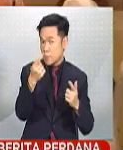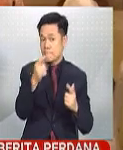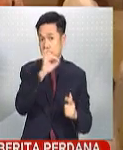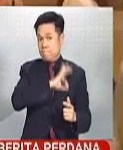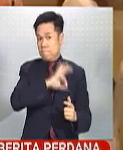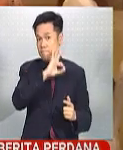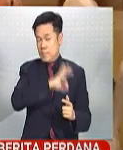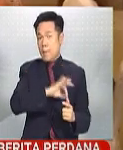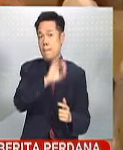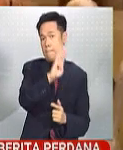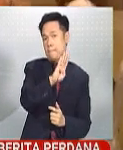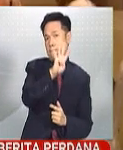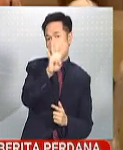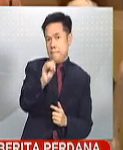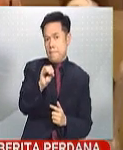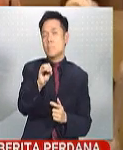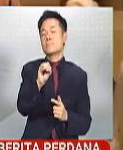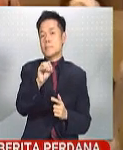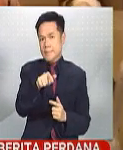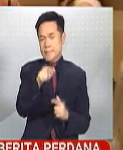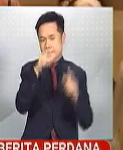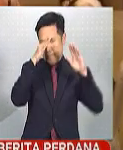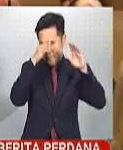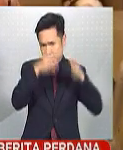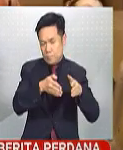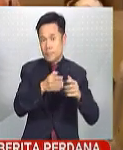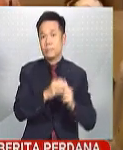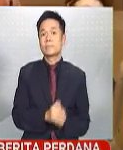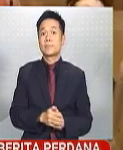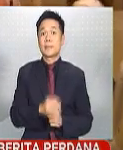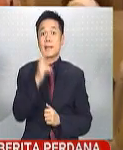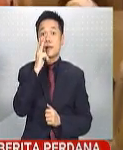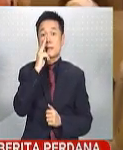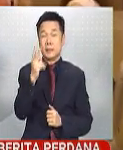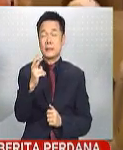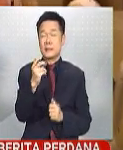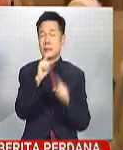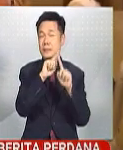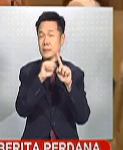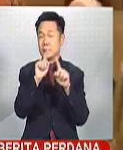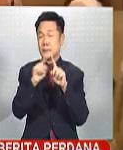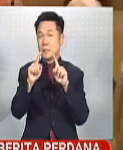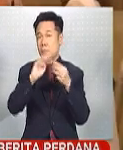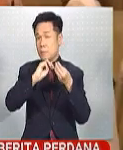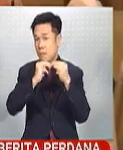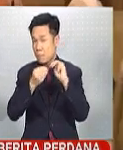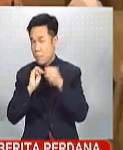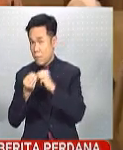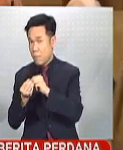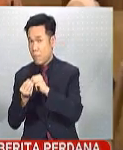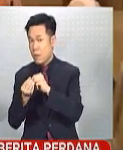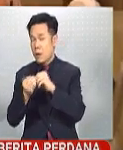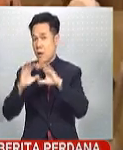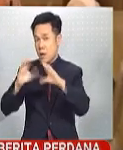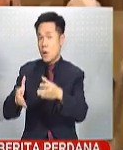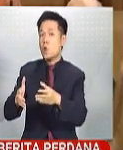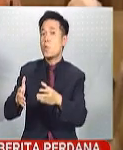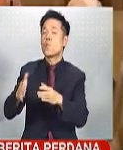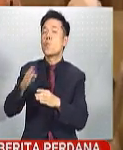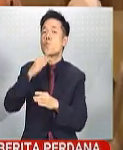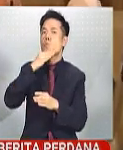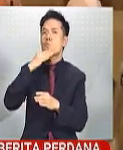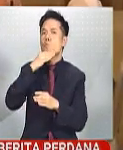golongan B40. Dan hari ini kita lihat satu lagi masalah besar, kumpulan golongan belia akan